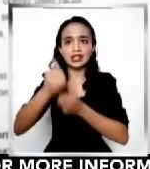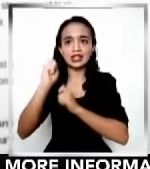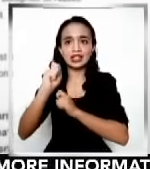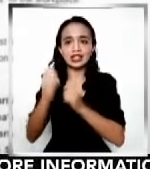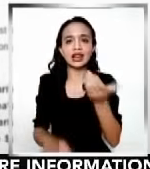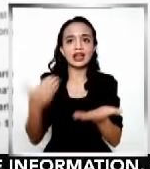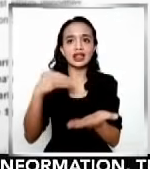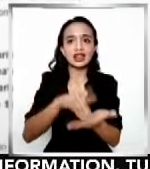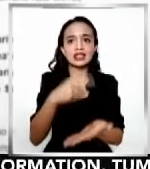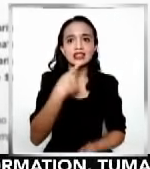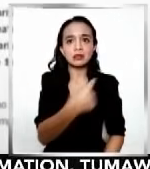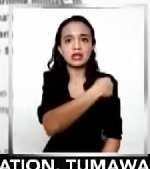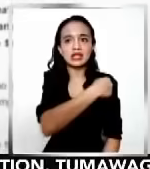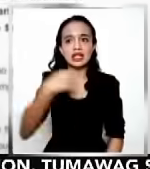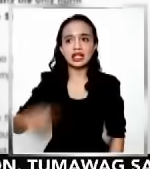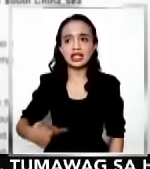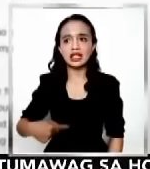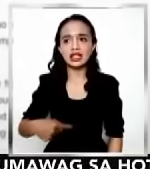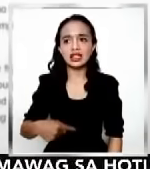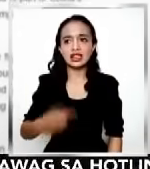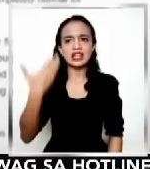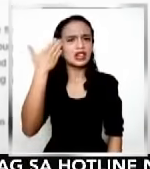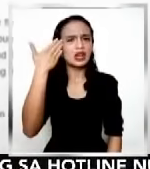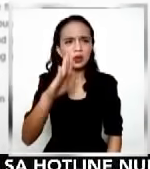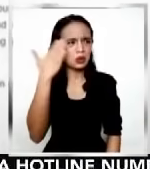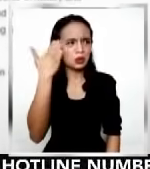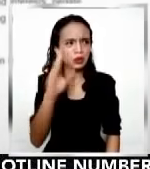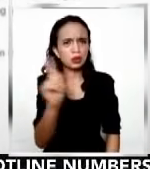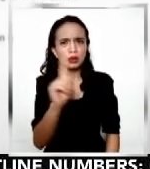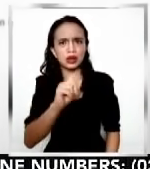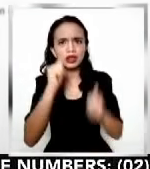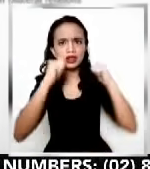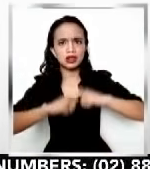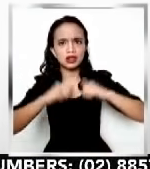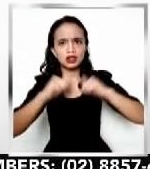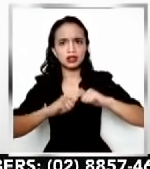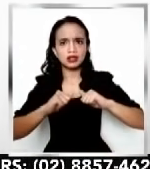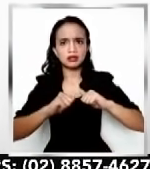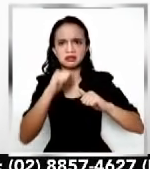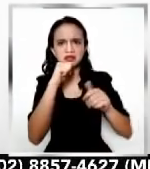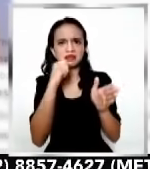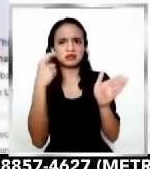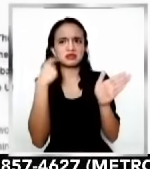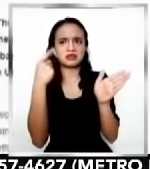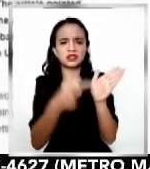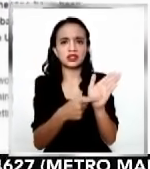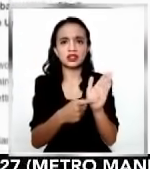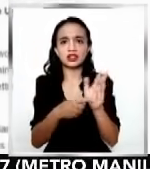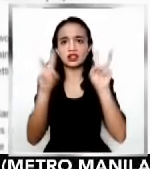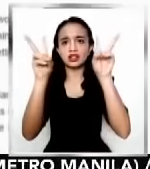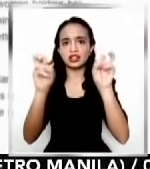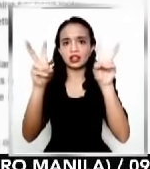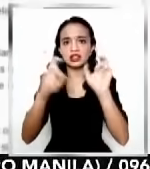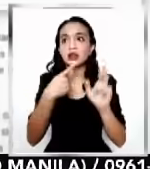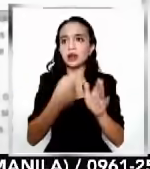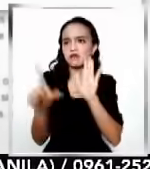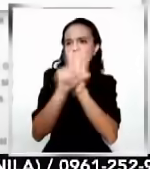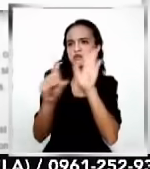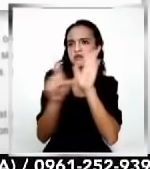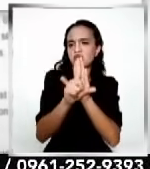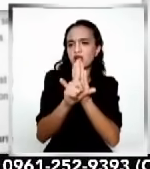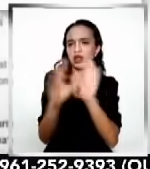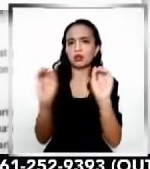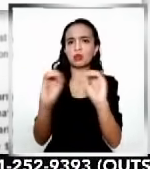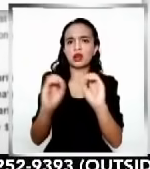arbitration award ng Pilipinas at tinawag pa itong illegal at walang saysay. hindi rin daw katanggap-tanggap ang pagtatangka